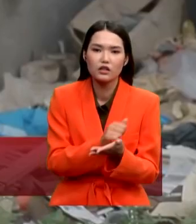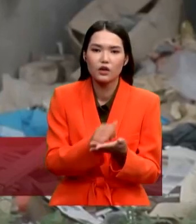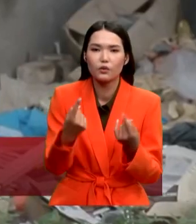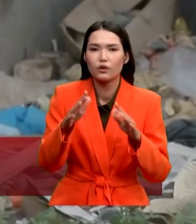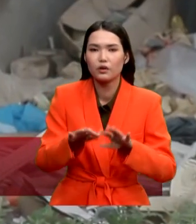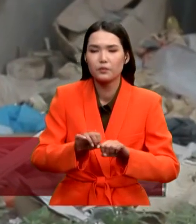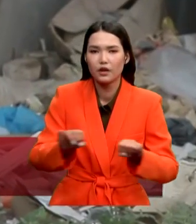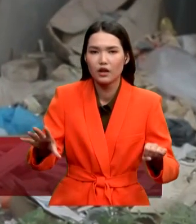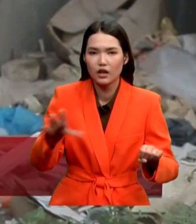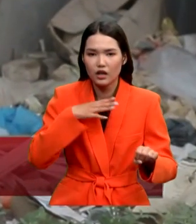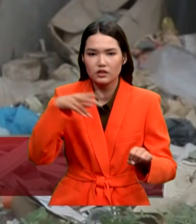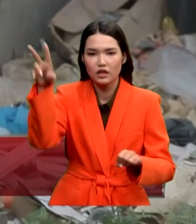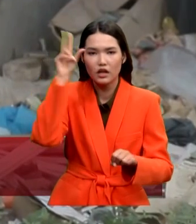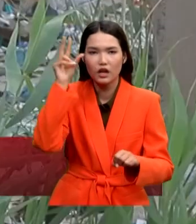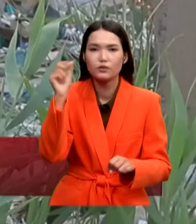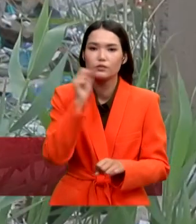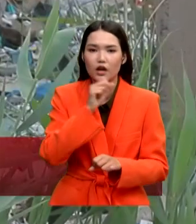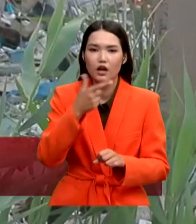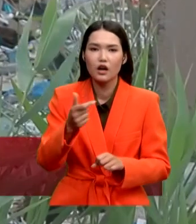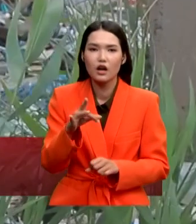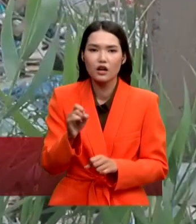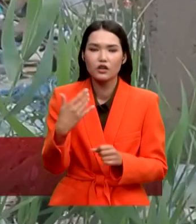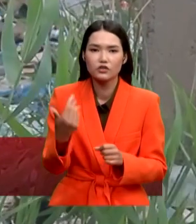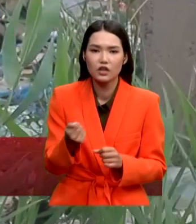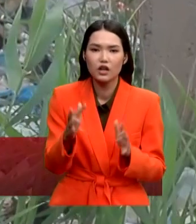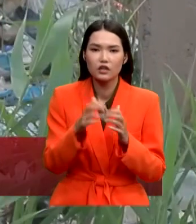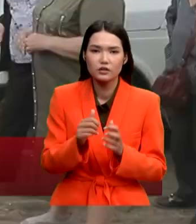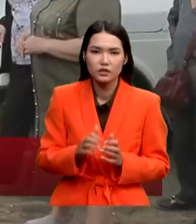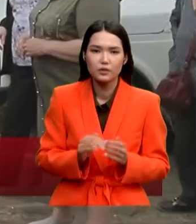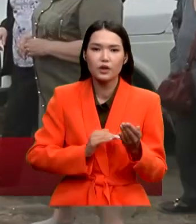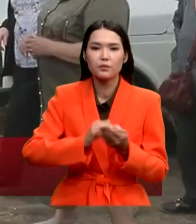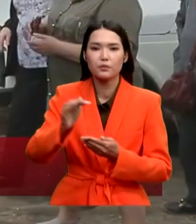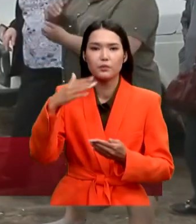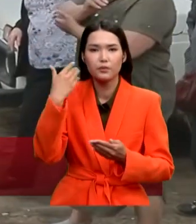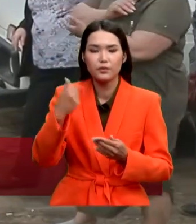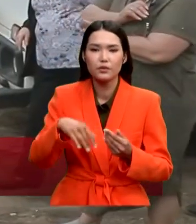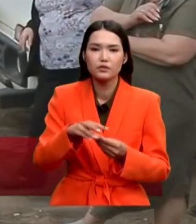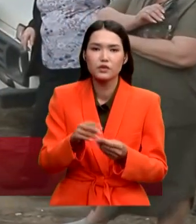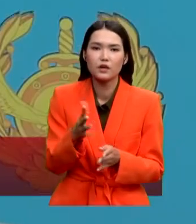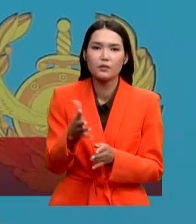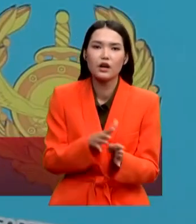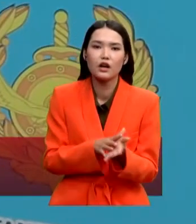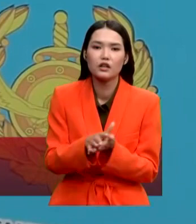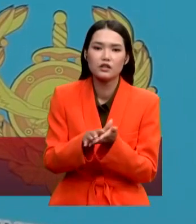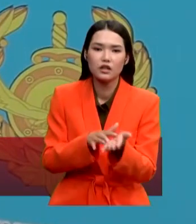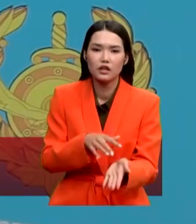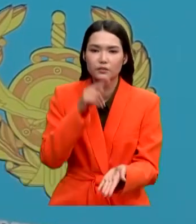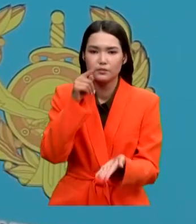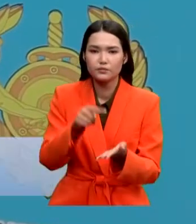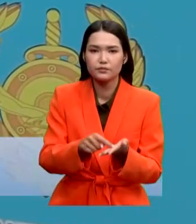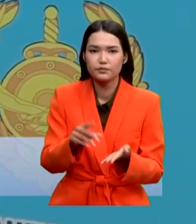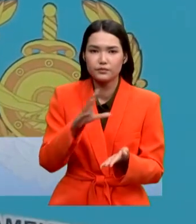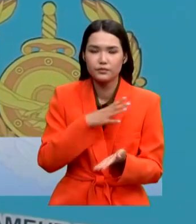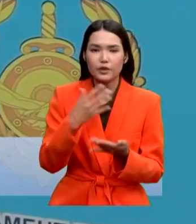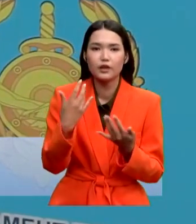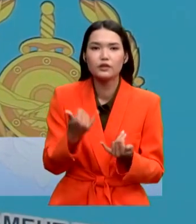грабили. Количество разграбленных гаражей сейчас перевалило за 10. В полицию пока поступило 5 заявлений. В